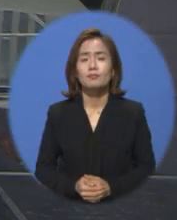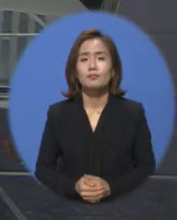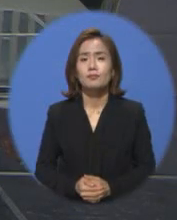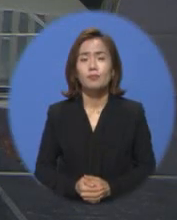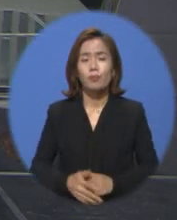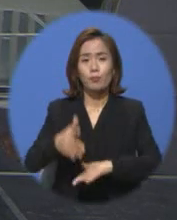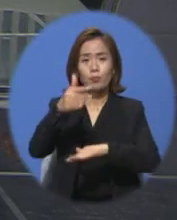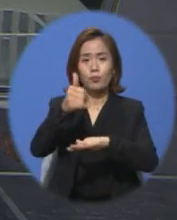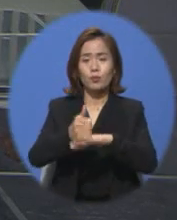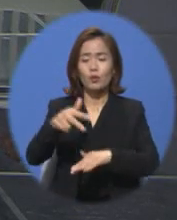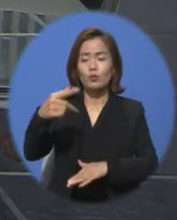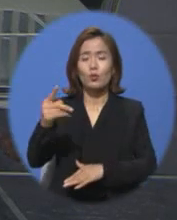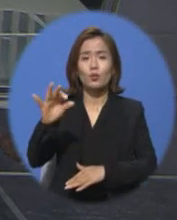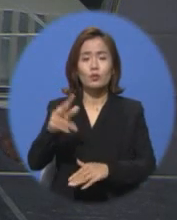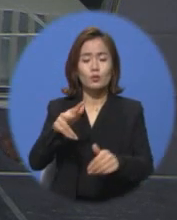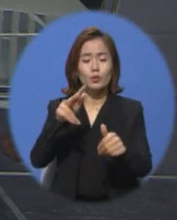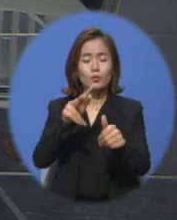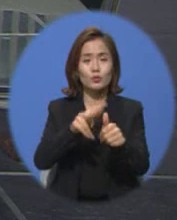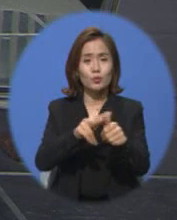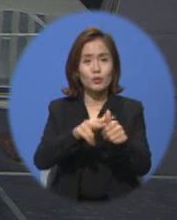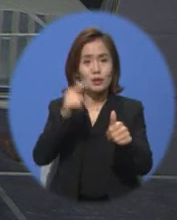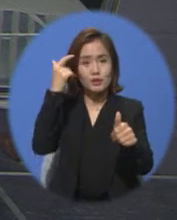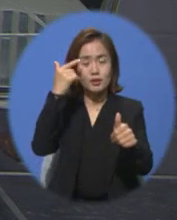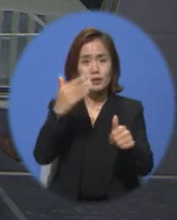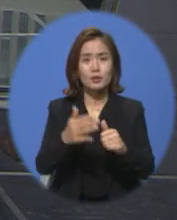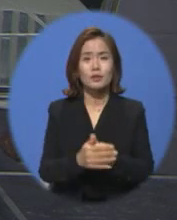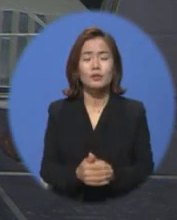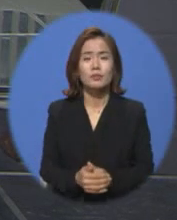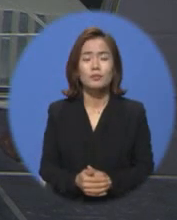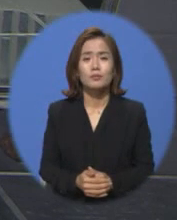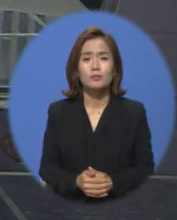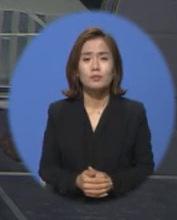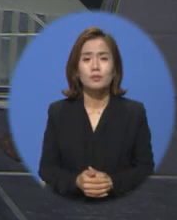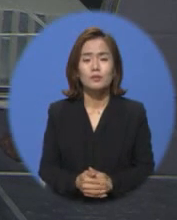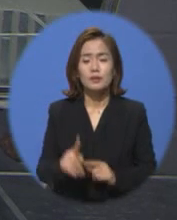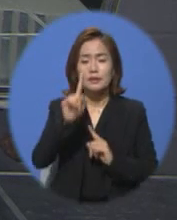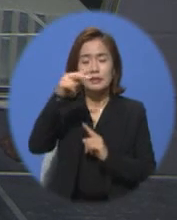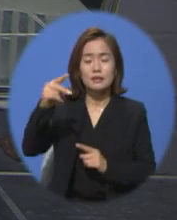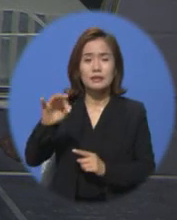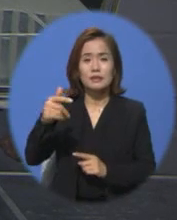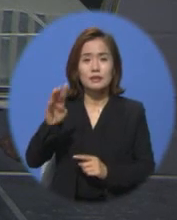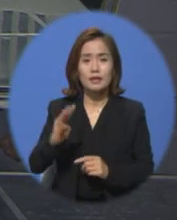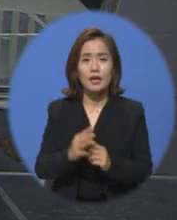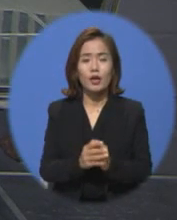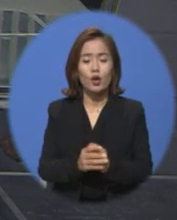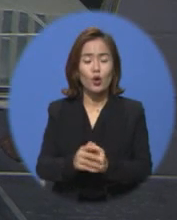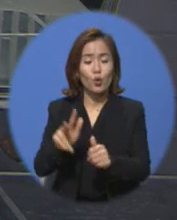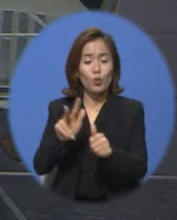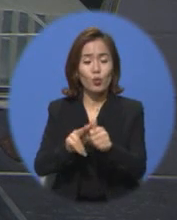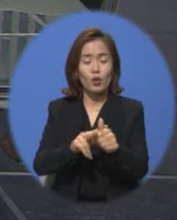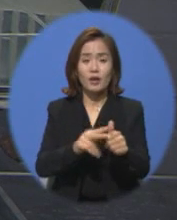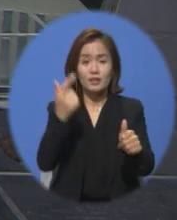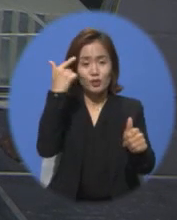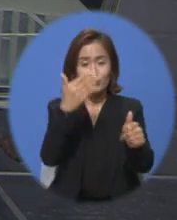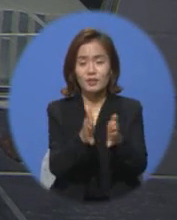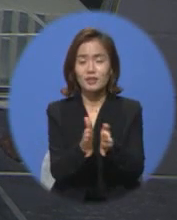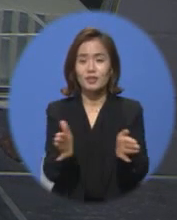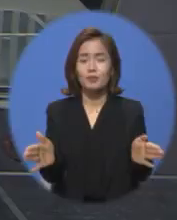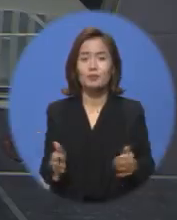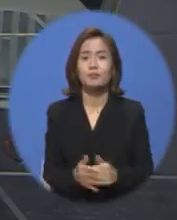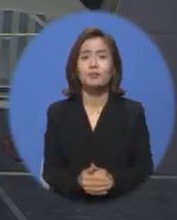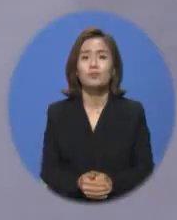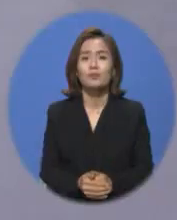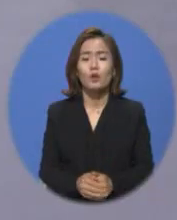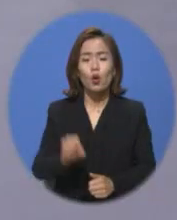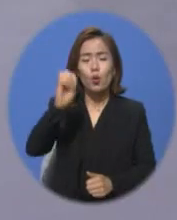.마지막으로,여러분께 조섭후보에게 질문할기회를드리겠습니다.네, 이승남후보에게40초안에질문하실수있습니다. 예.